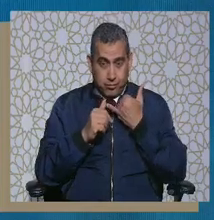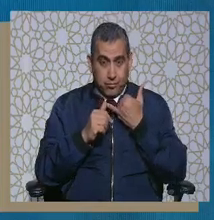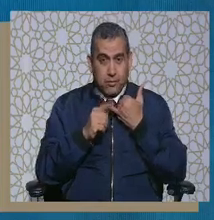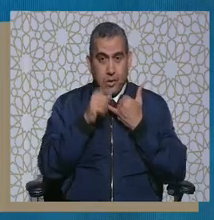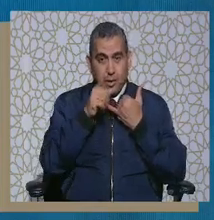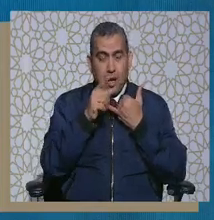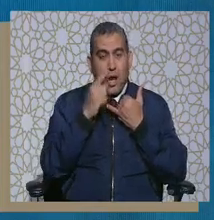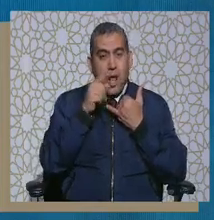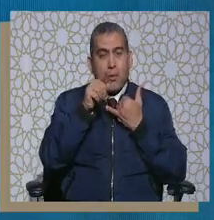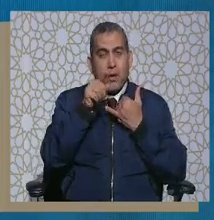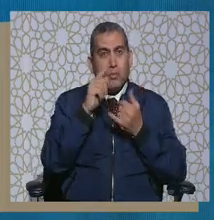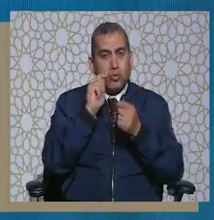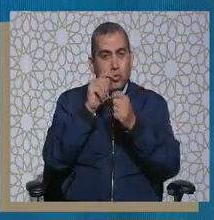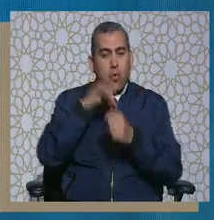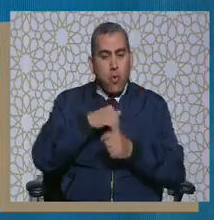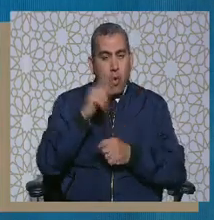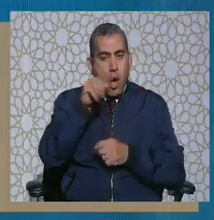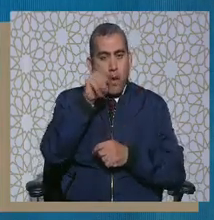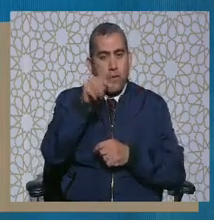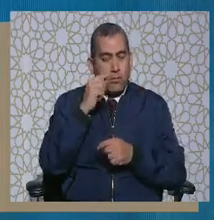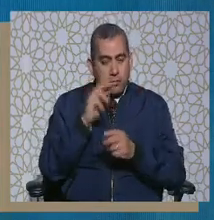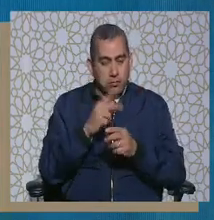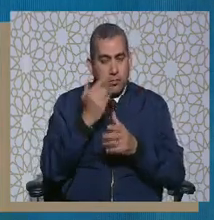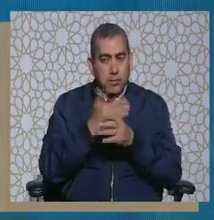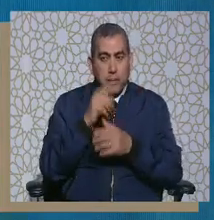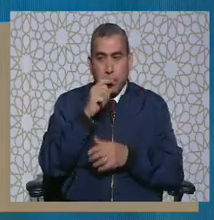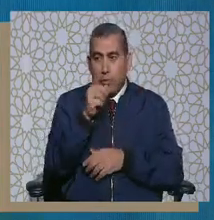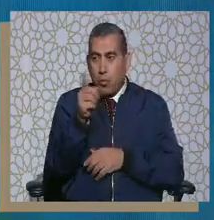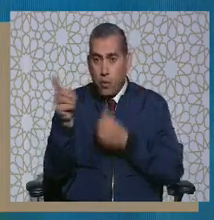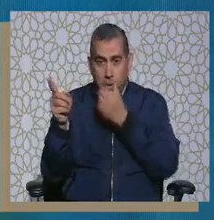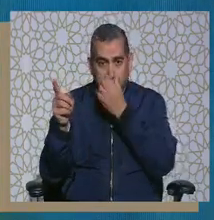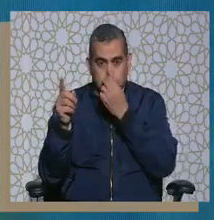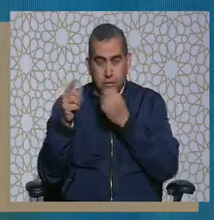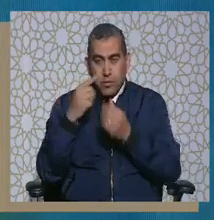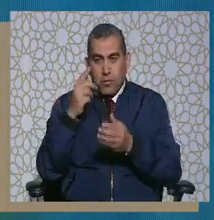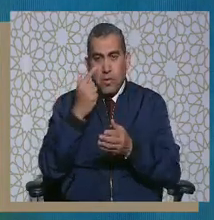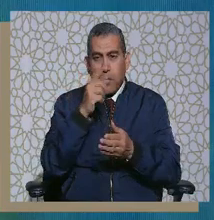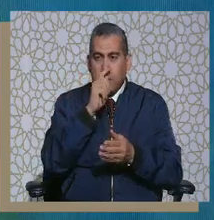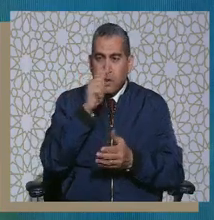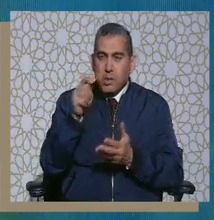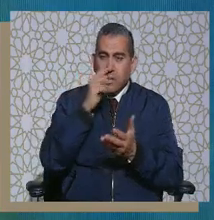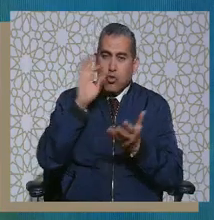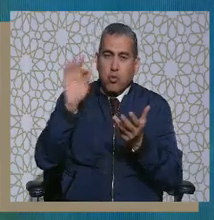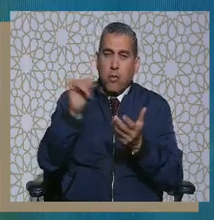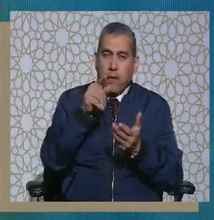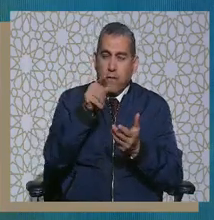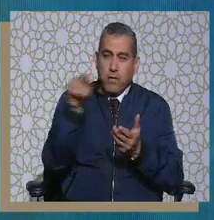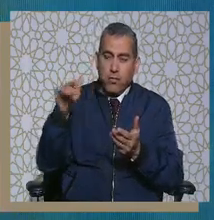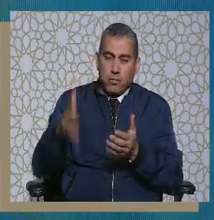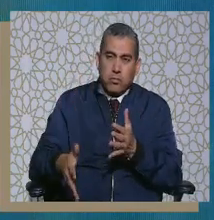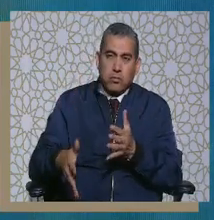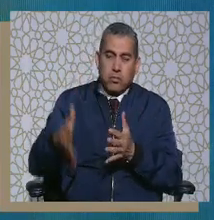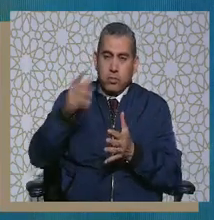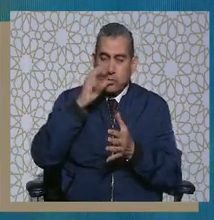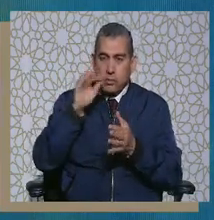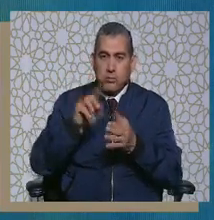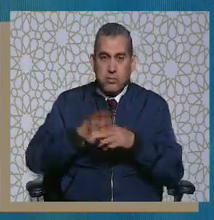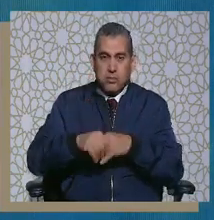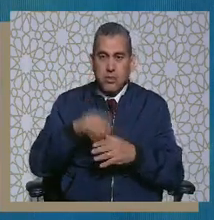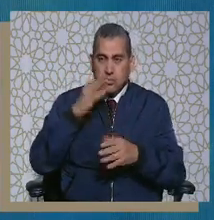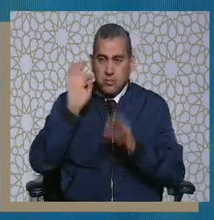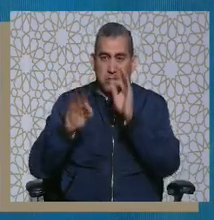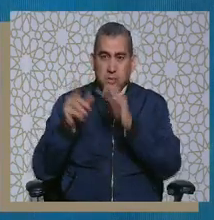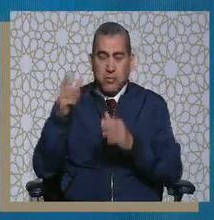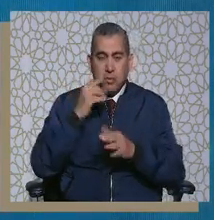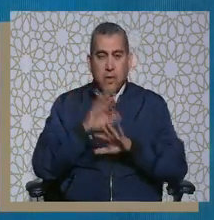حاجه لازم تغيريها ب انت البنات دو ممكن يكونوا اتهروا منك نقد اتهروا منك تنقيص اتهروا